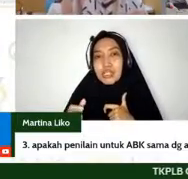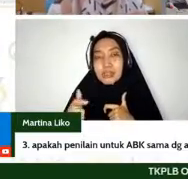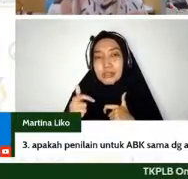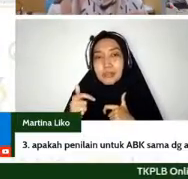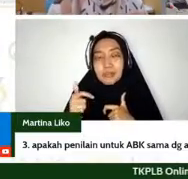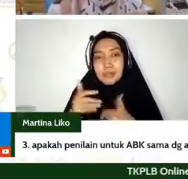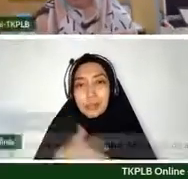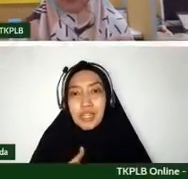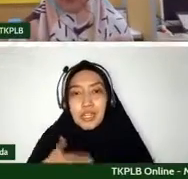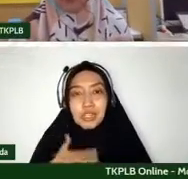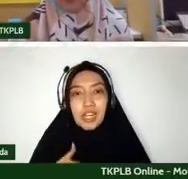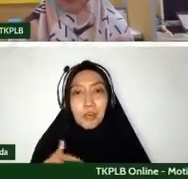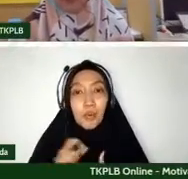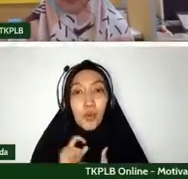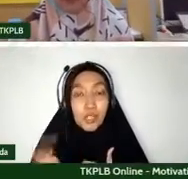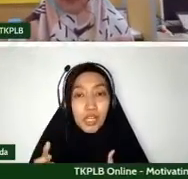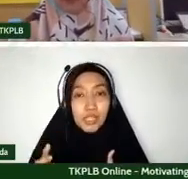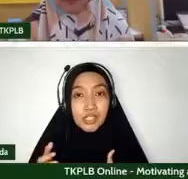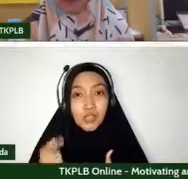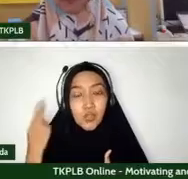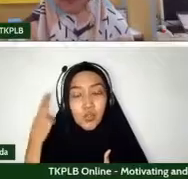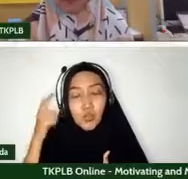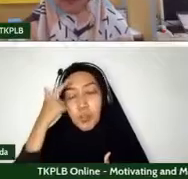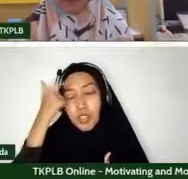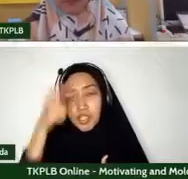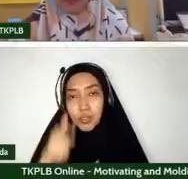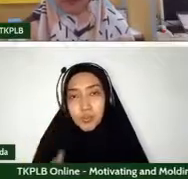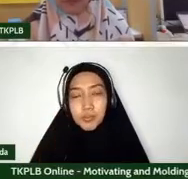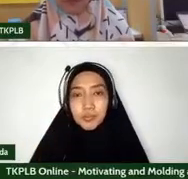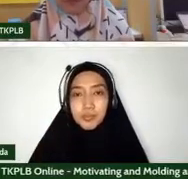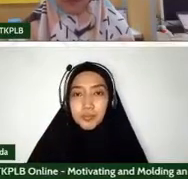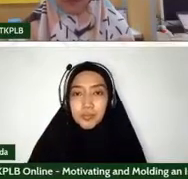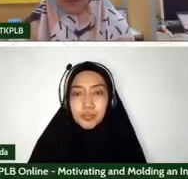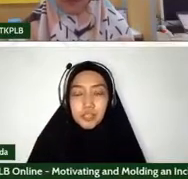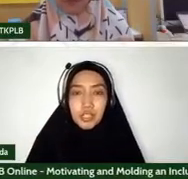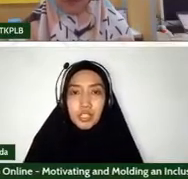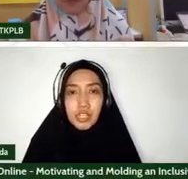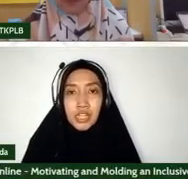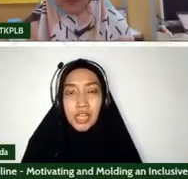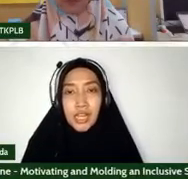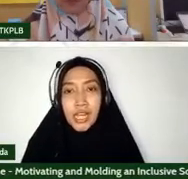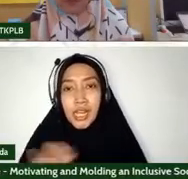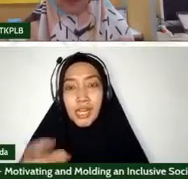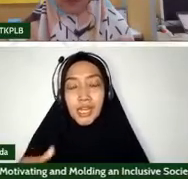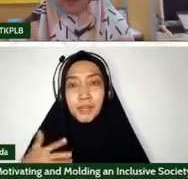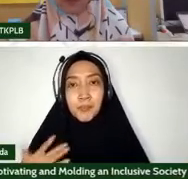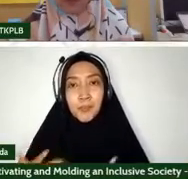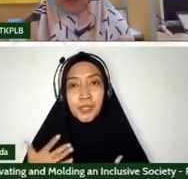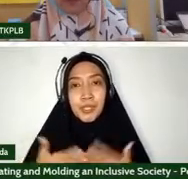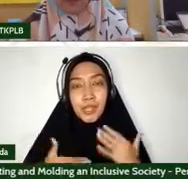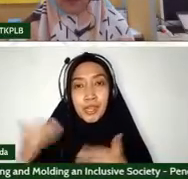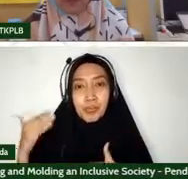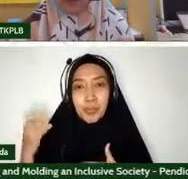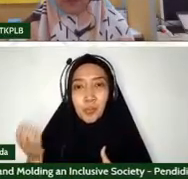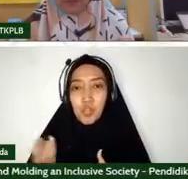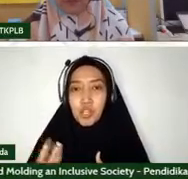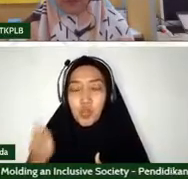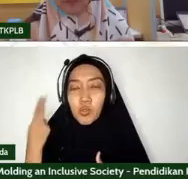mengalami proses dalam pembelajaran itu, kan? Jadi anak-anak yang mungkin ada yang lebih mudah